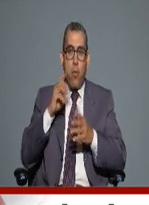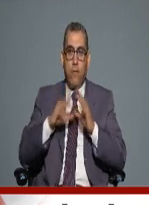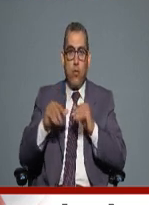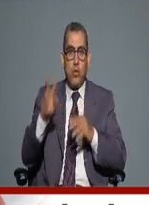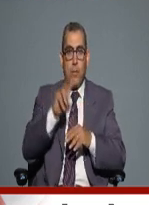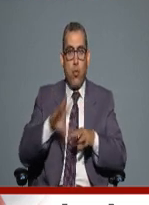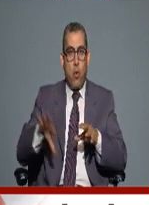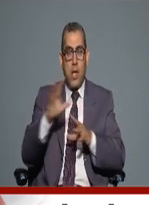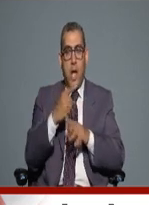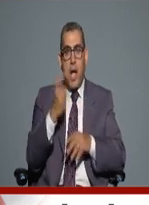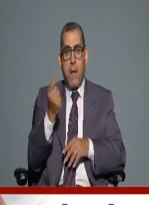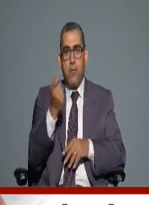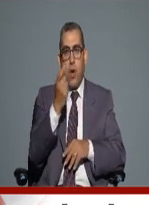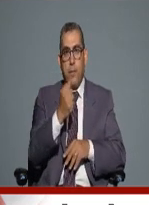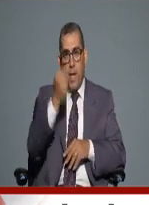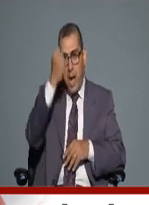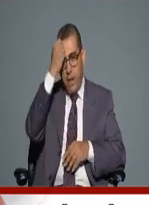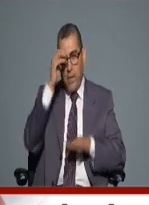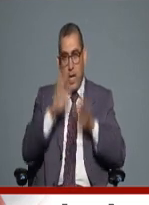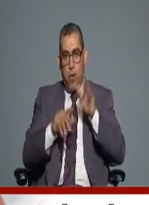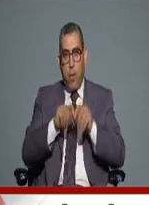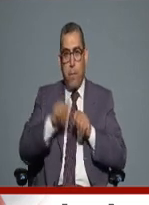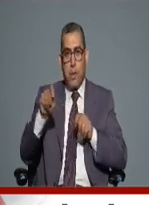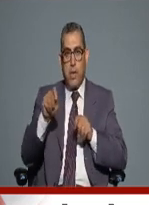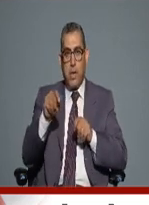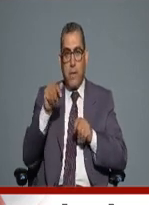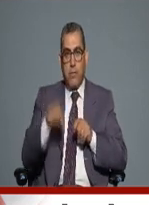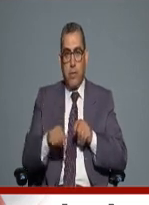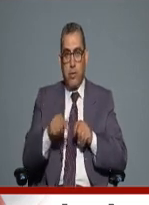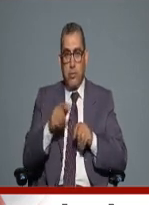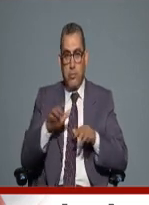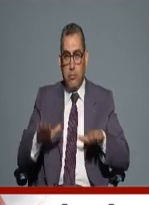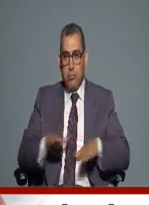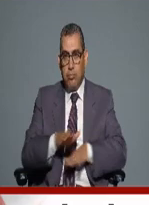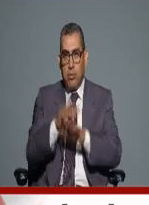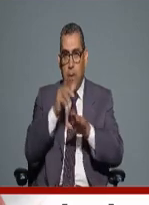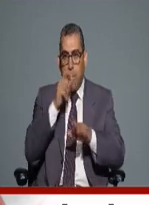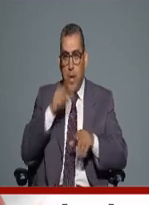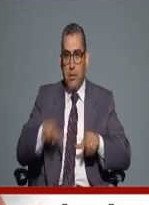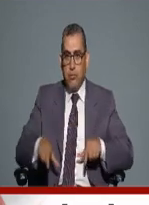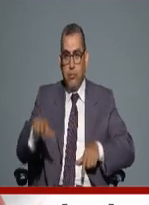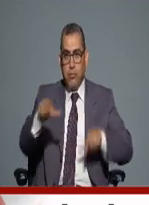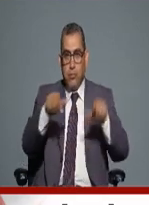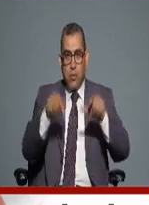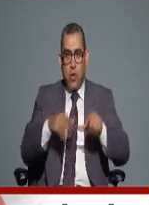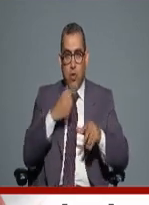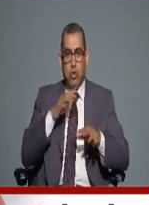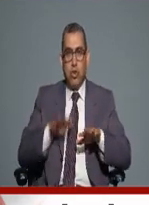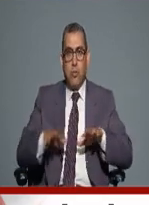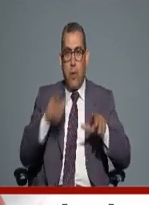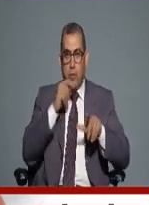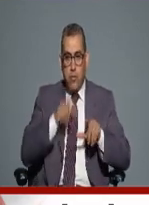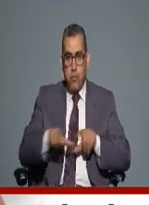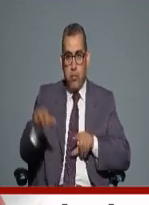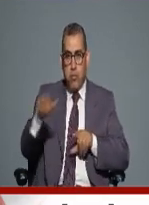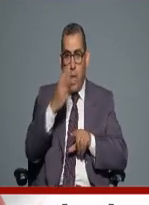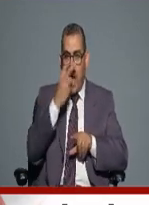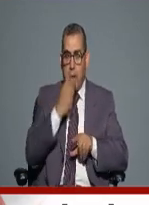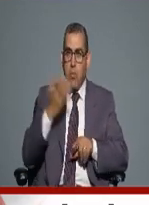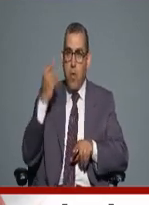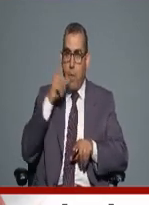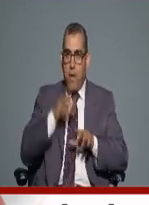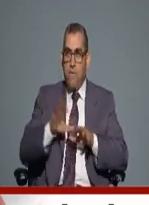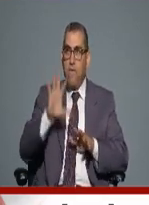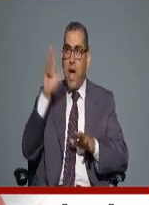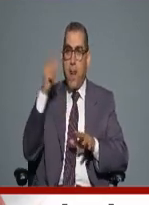عندنا 55,000 كيلومتر من شبكة الترع والمصارف، ودي شبكة تعتبر من أكبر شبكات الري في